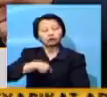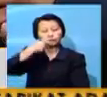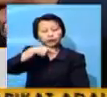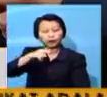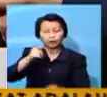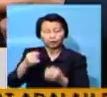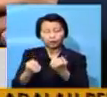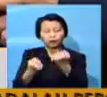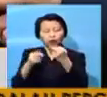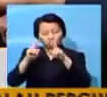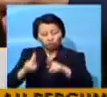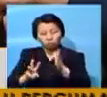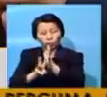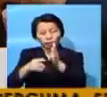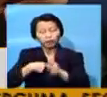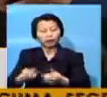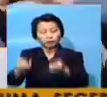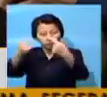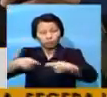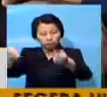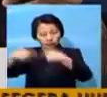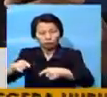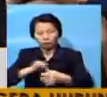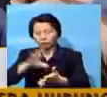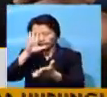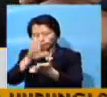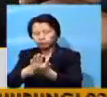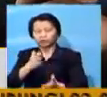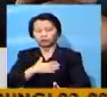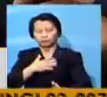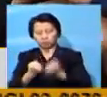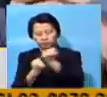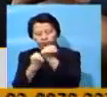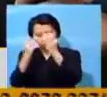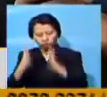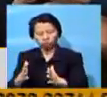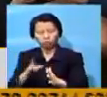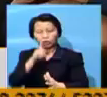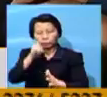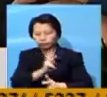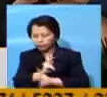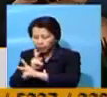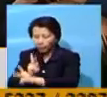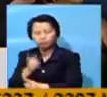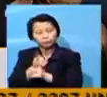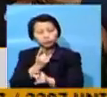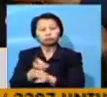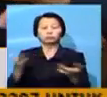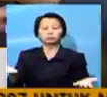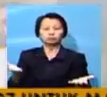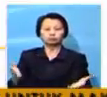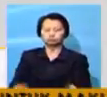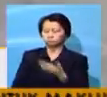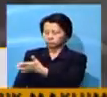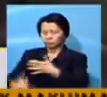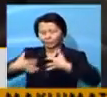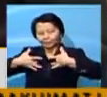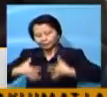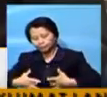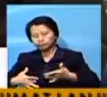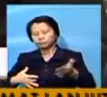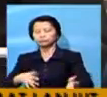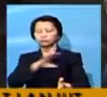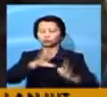pengundi saya datang Saya percaya pengundi saya akan memastikan tidak ada perkara yang tidak inini akan berlaku beliau yang kecewa dengan